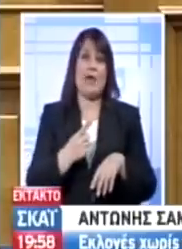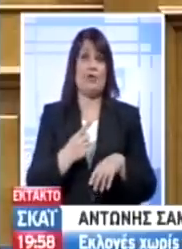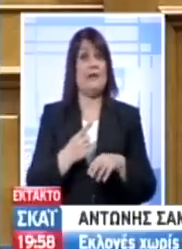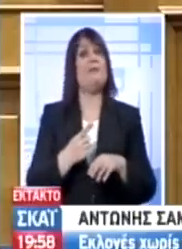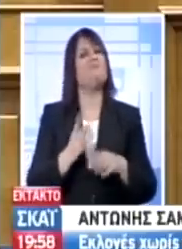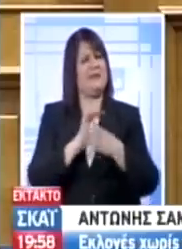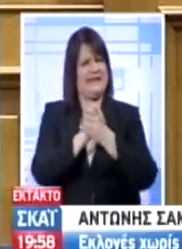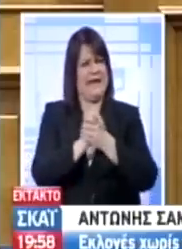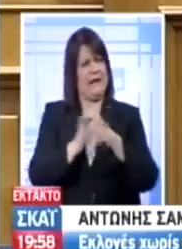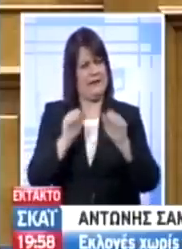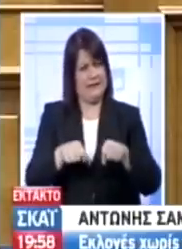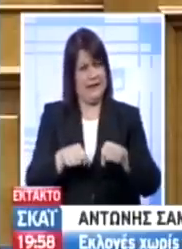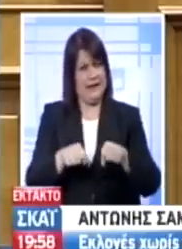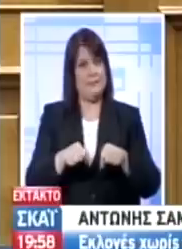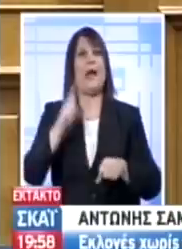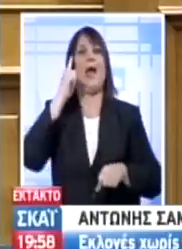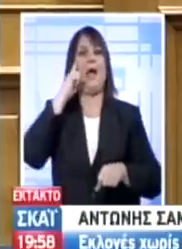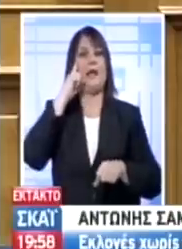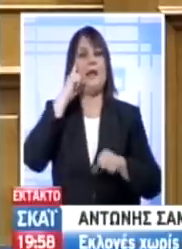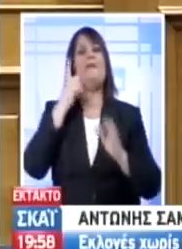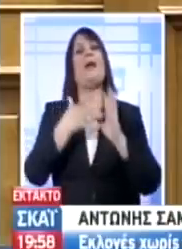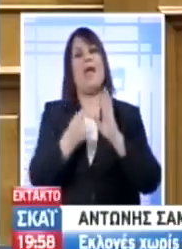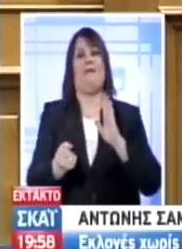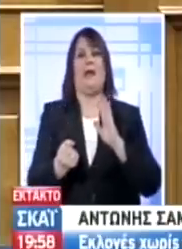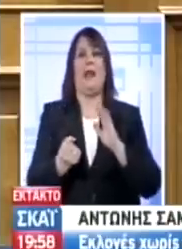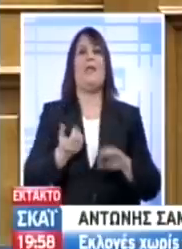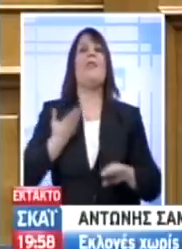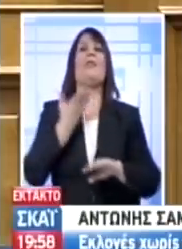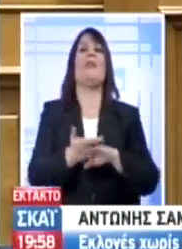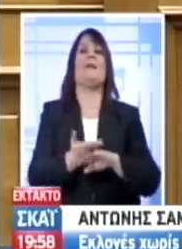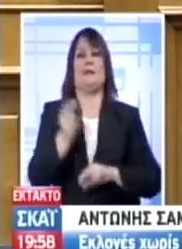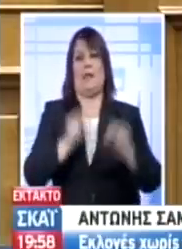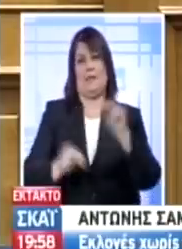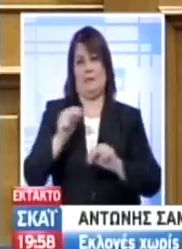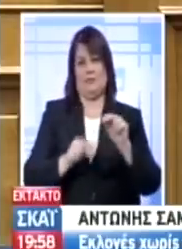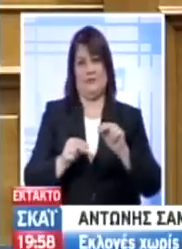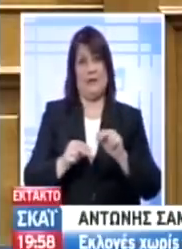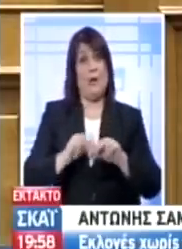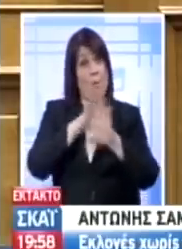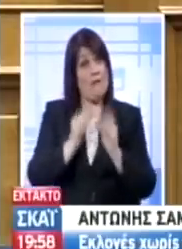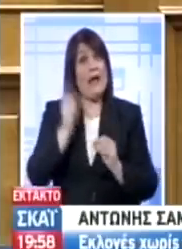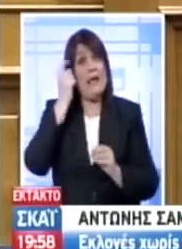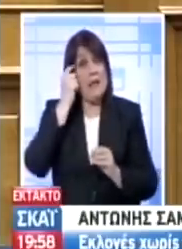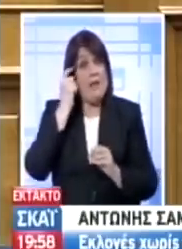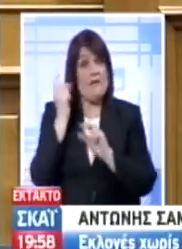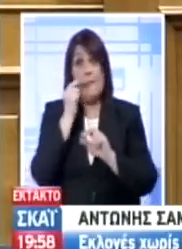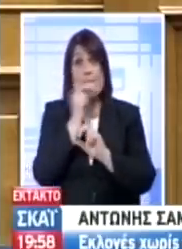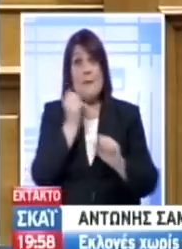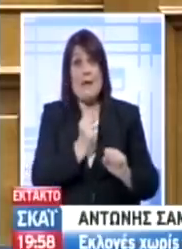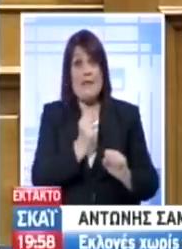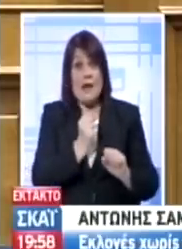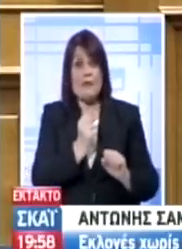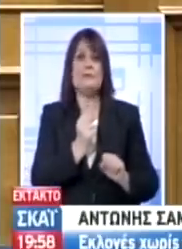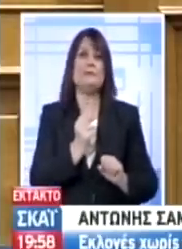κατάλαβε, απέσυρε το δημοψήφισμα. Τόσα έχει καταλάβει ο κ. Παπανδρέου. Βέβαια, η αλήθεια είναι ότι έξω του τράβηξαν